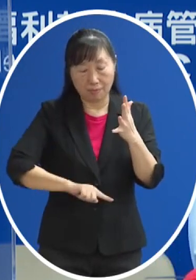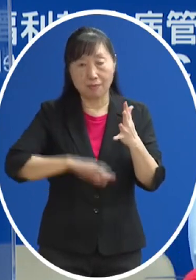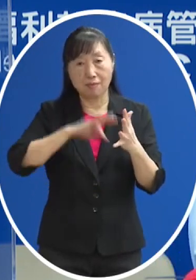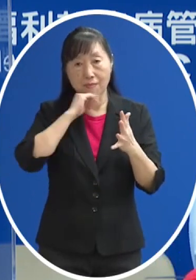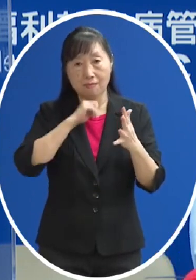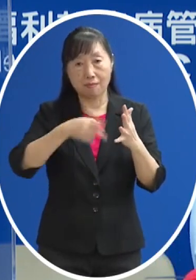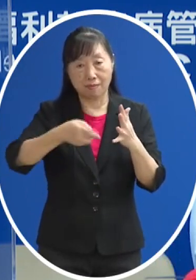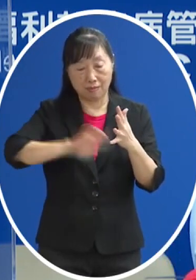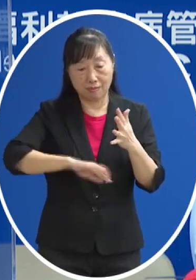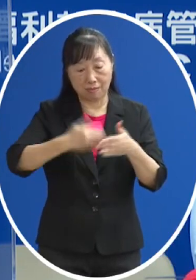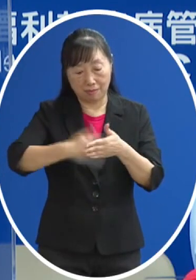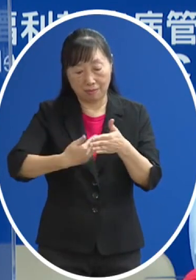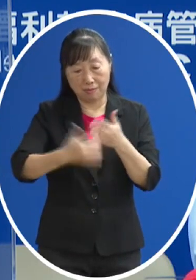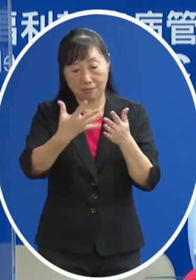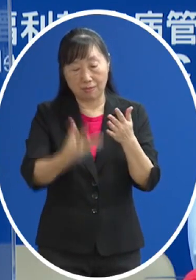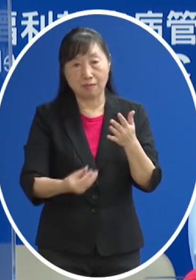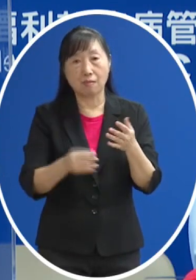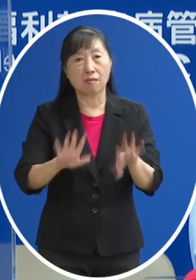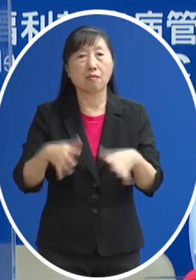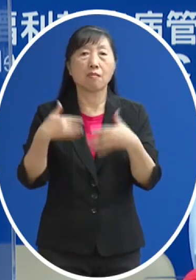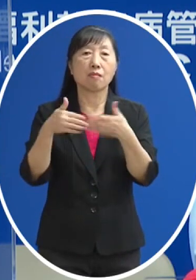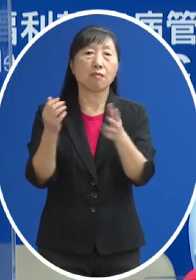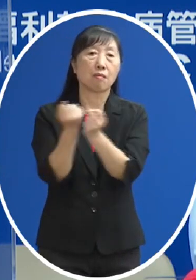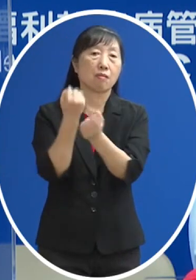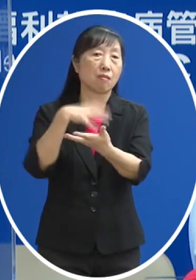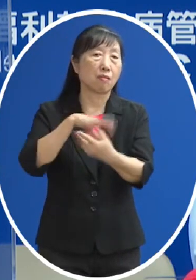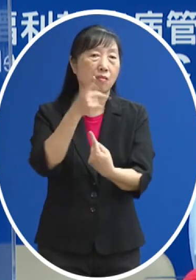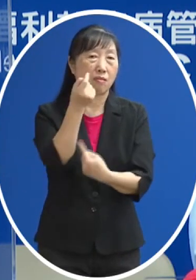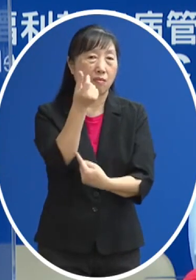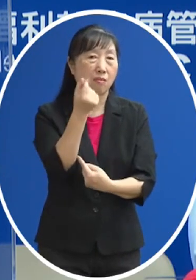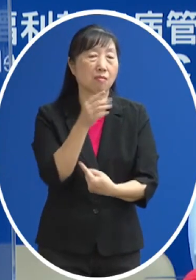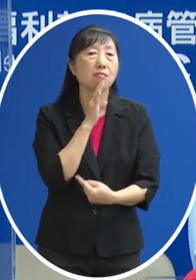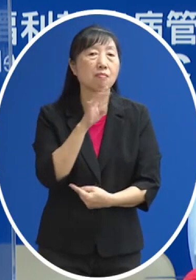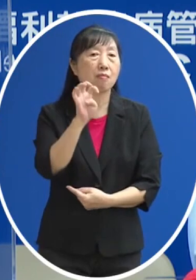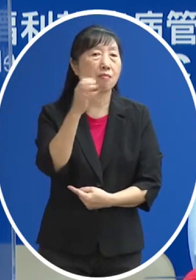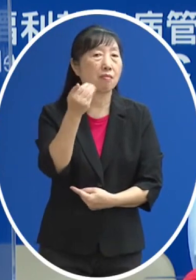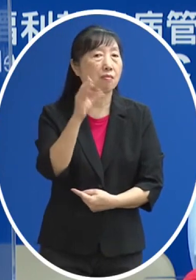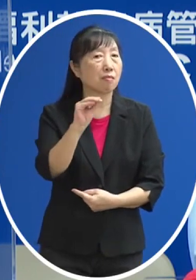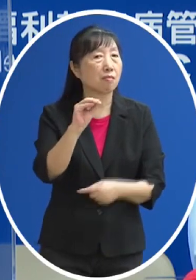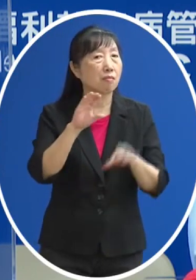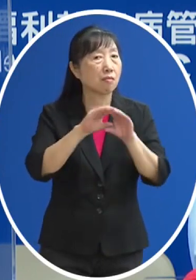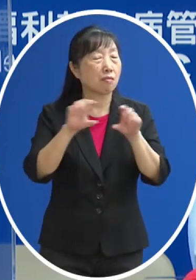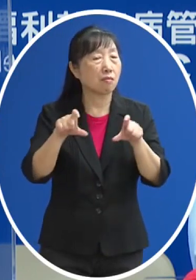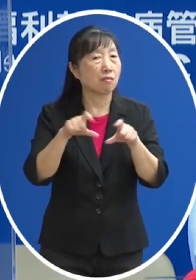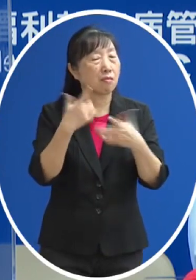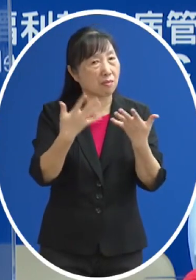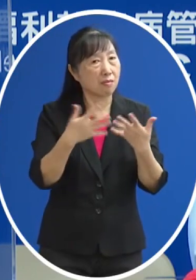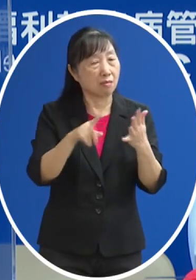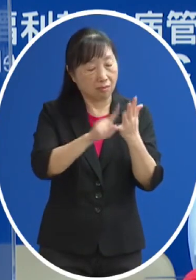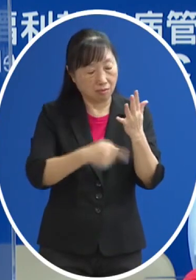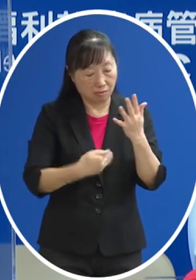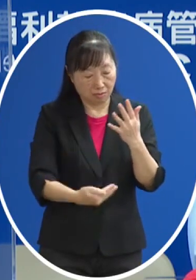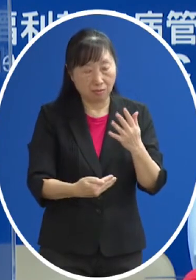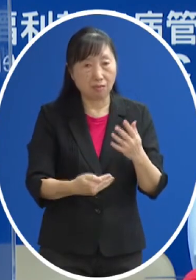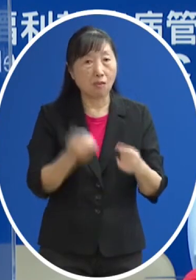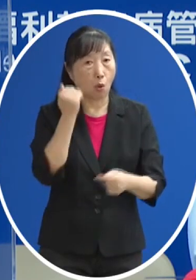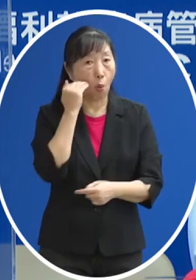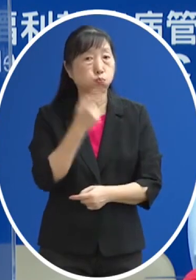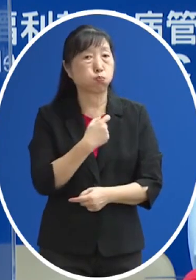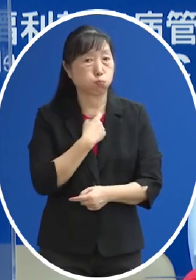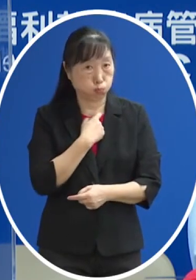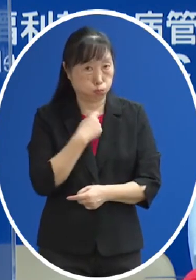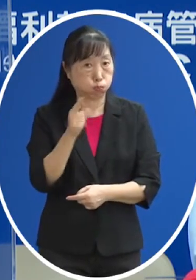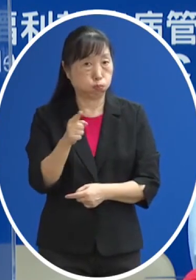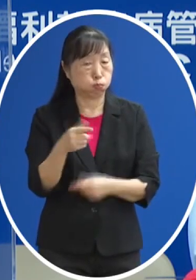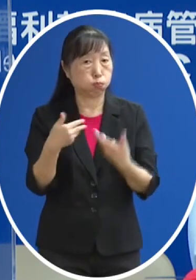打第9类，那这次莫德纳比较少，所以在这49万剂我们估大概是第九类的有安排要打莫德